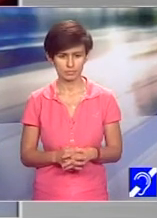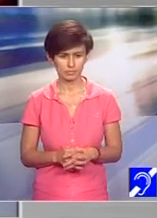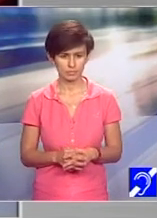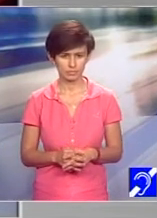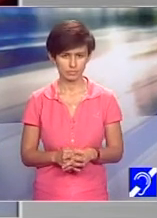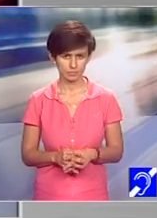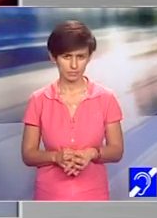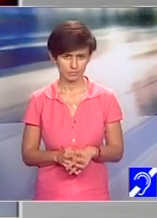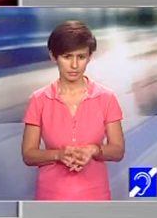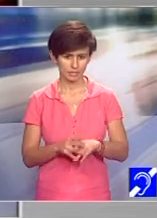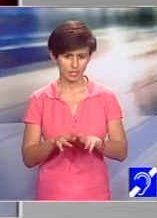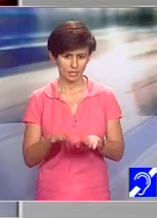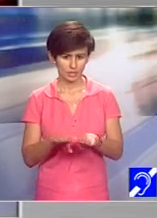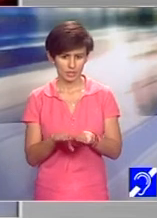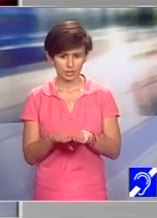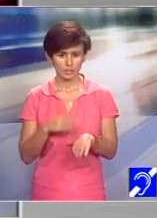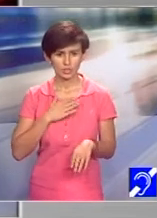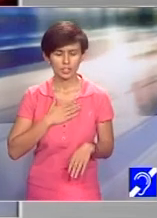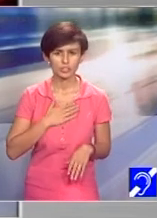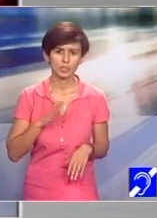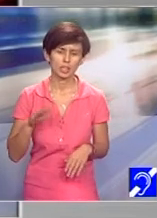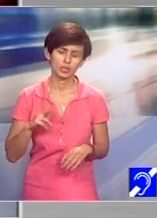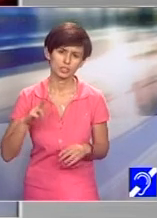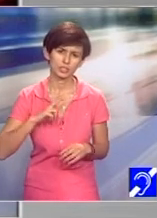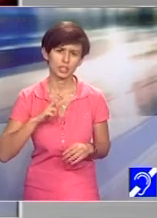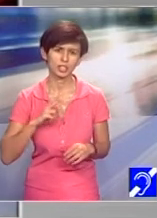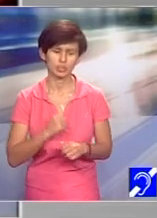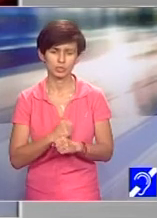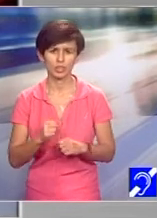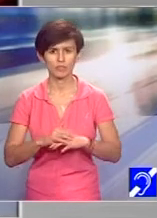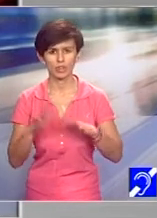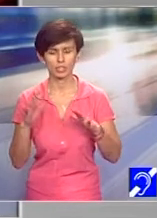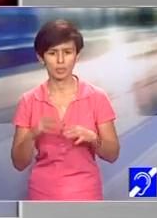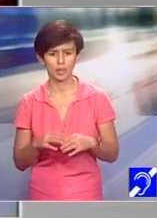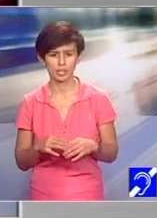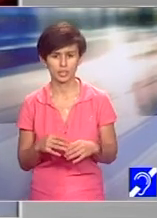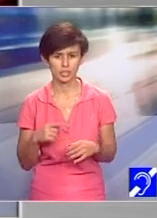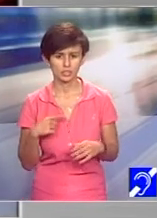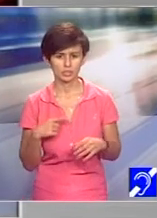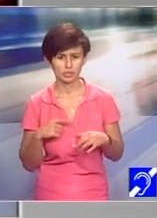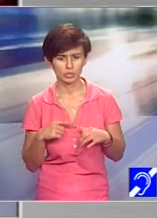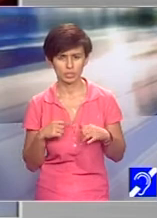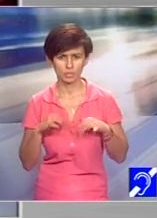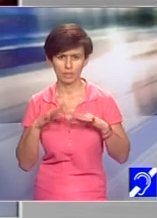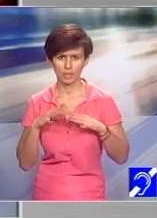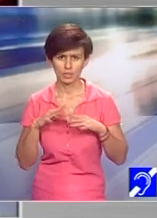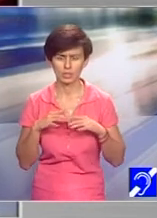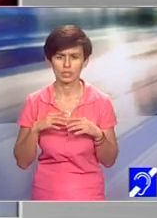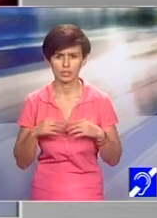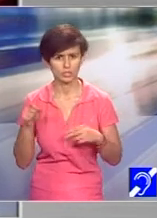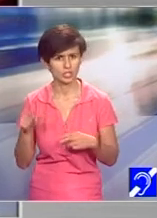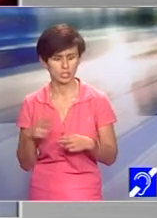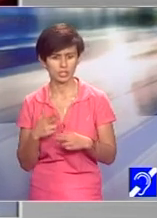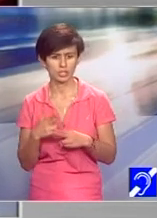Colegii mei sunt supuși unor riscuri foarte mari, sunt hipertensivi, concedii de boală, probleme la coloană, foarte mulți colegi